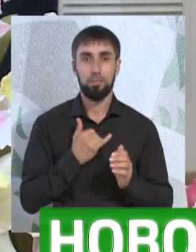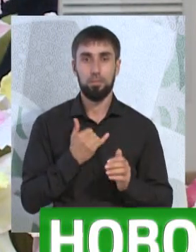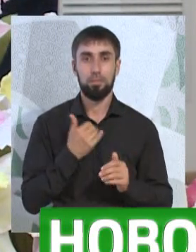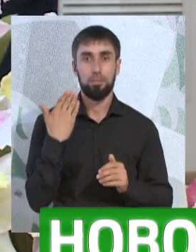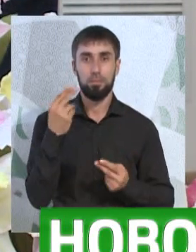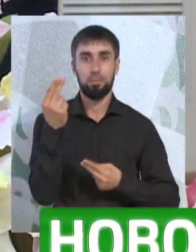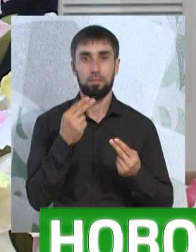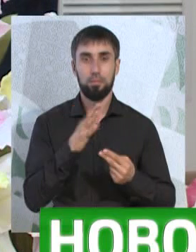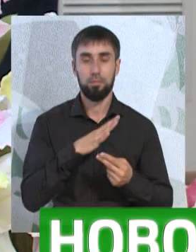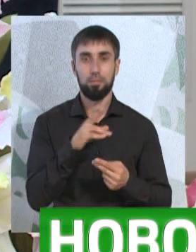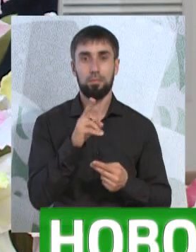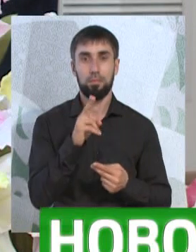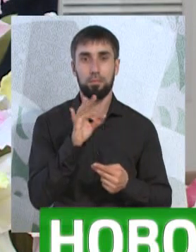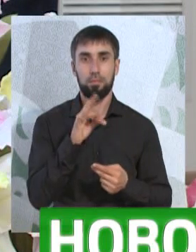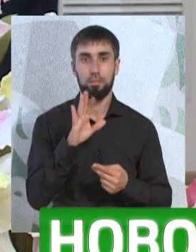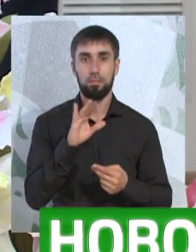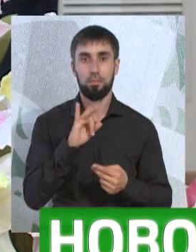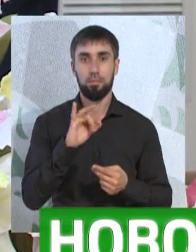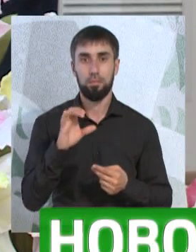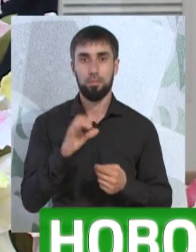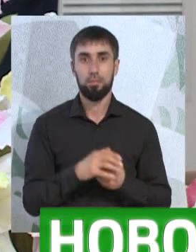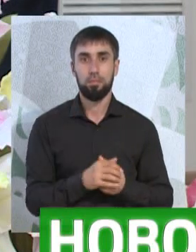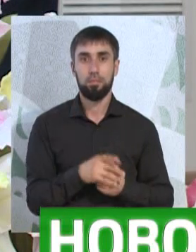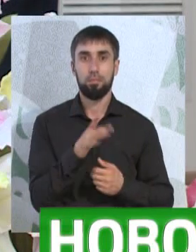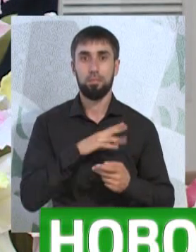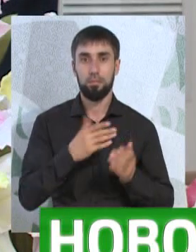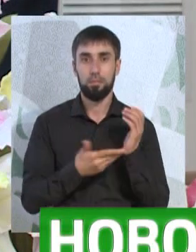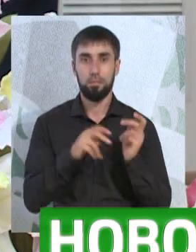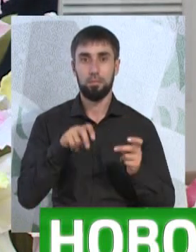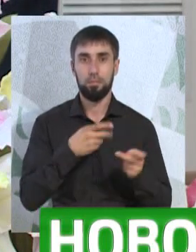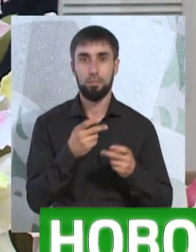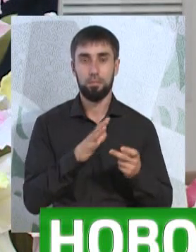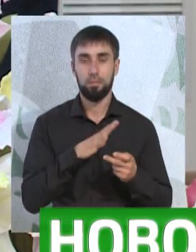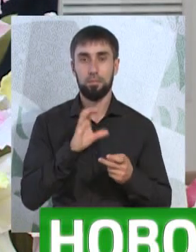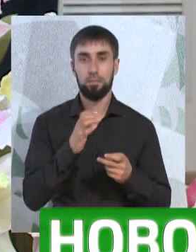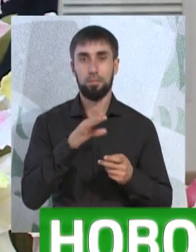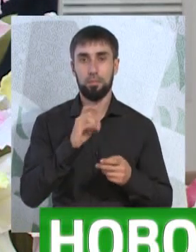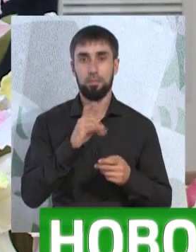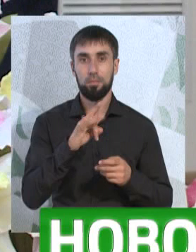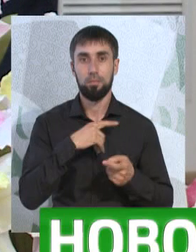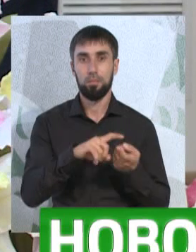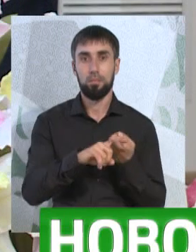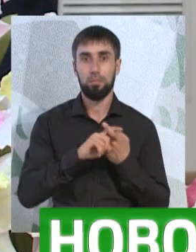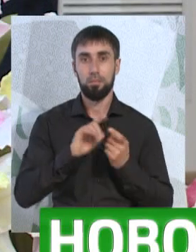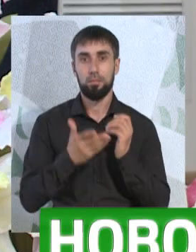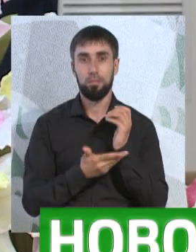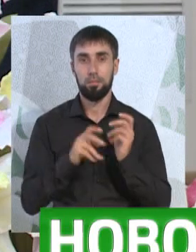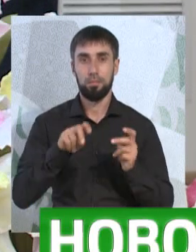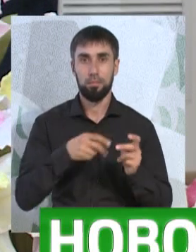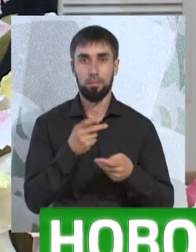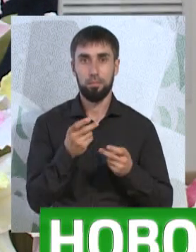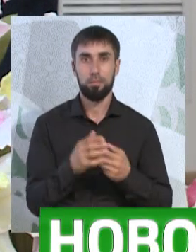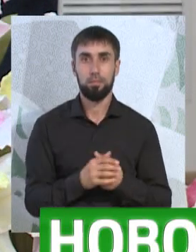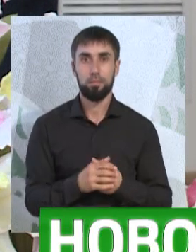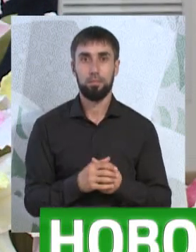художник Кадзой Ведрис. Он по резчик по дереву был. С тех пор заразился вот резьбой по дереву. Потом